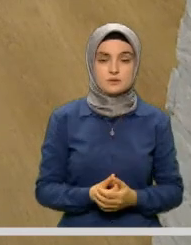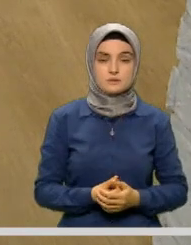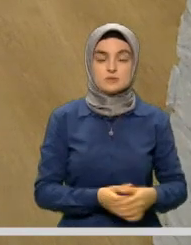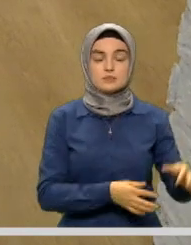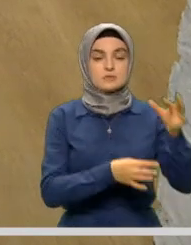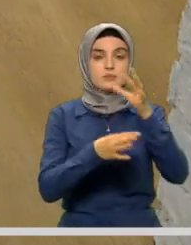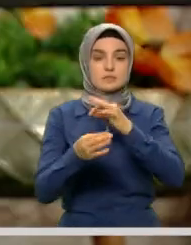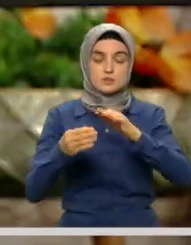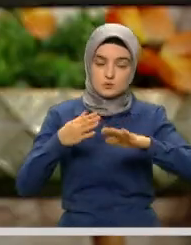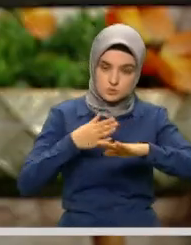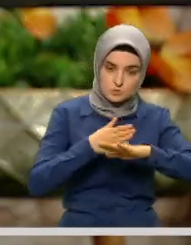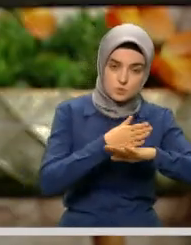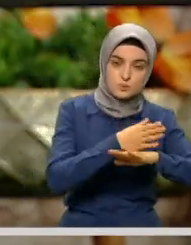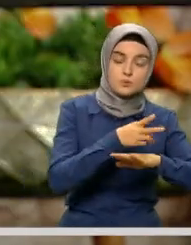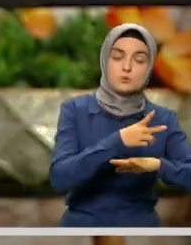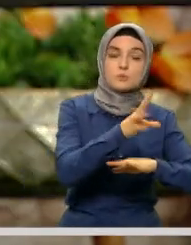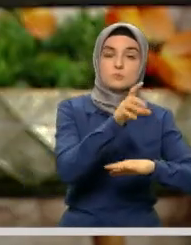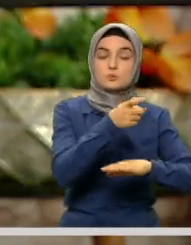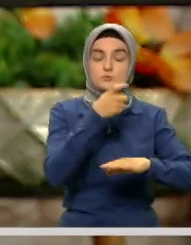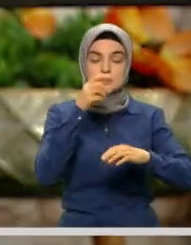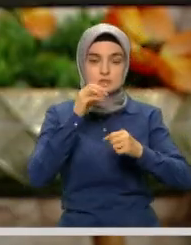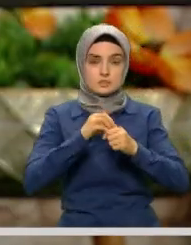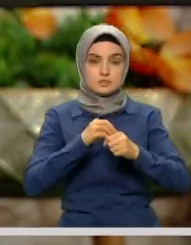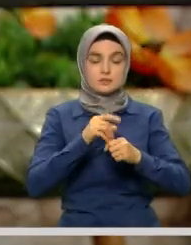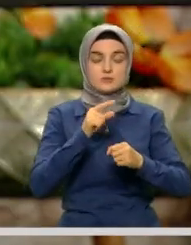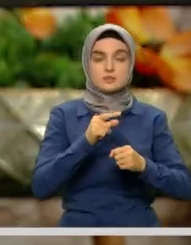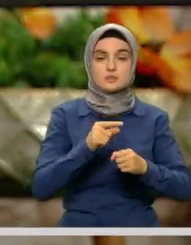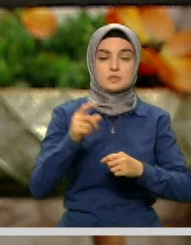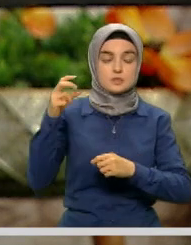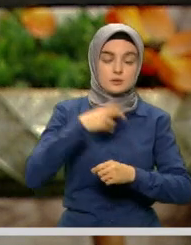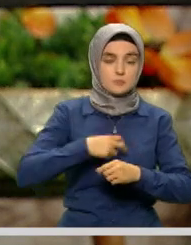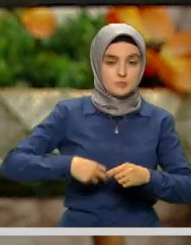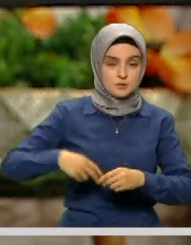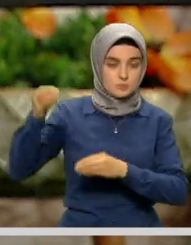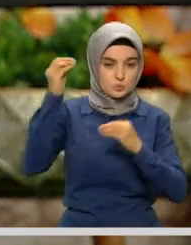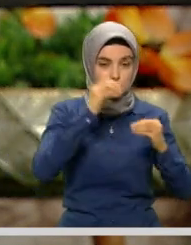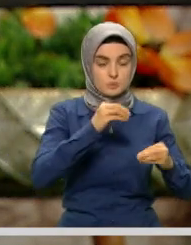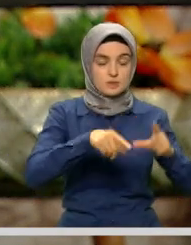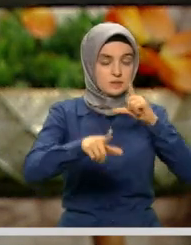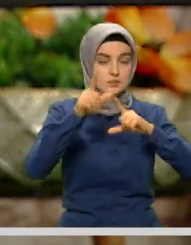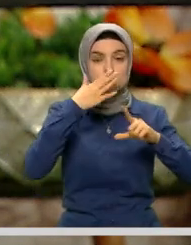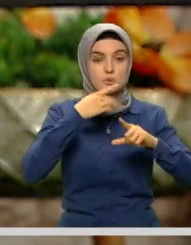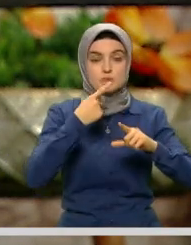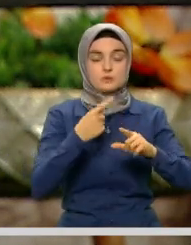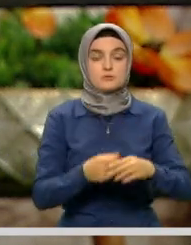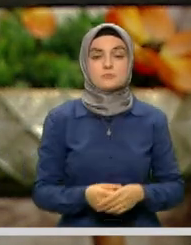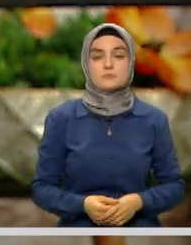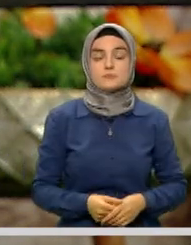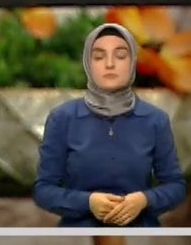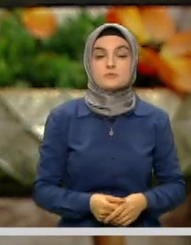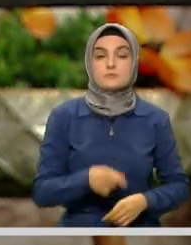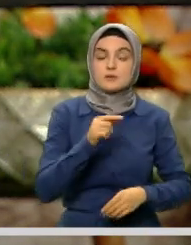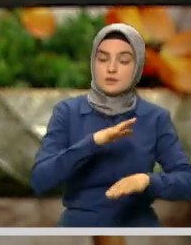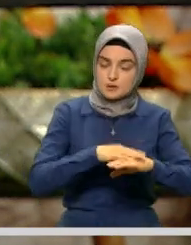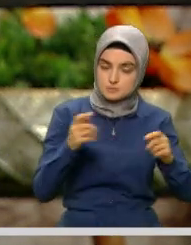insanların hidayete ermesi için peygamber göndermeye de ihtiyacım yok. Hani sen terk ettin, hani belki kendine bir anlam yükledin yaptığın